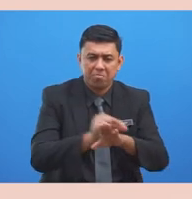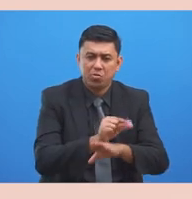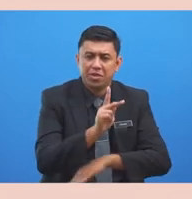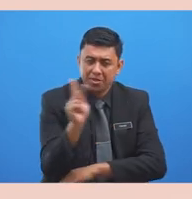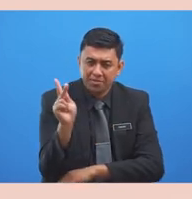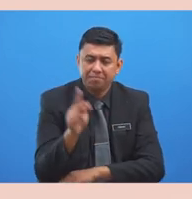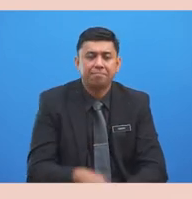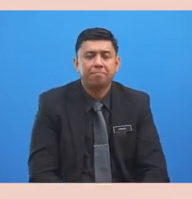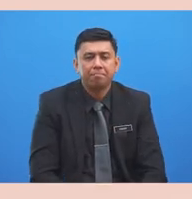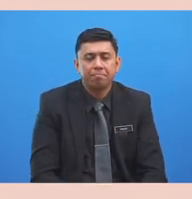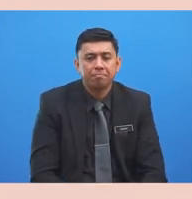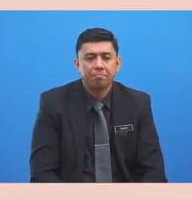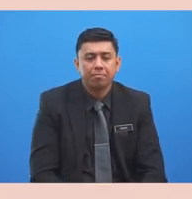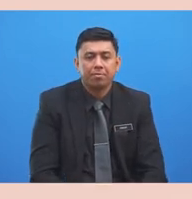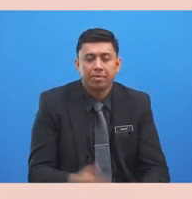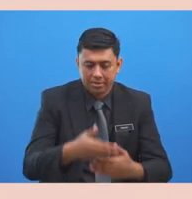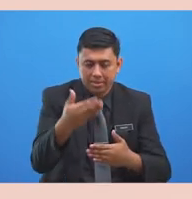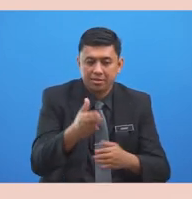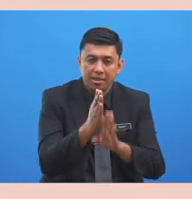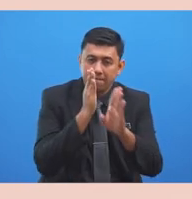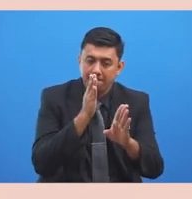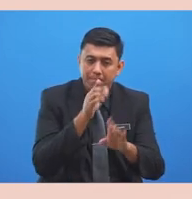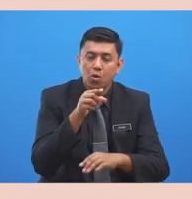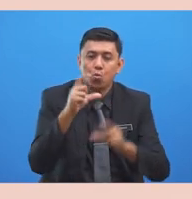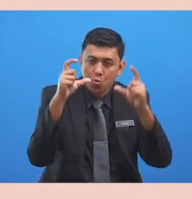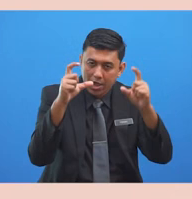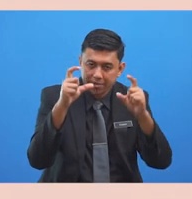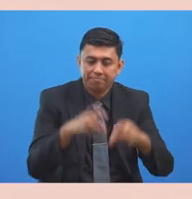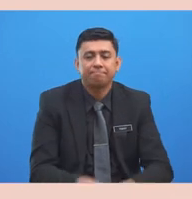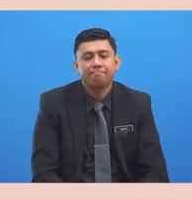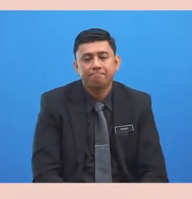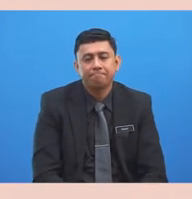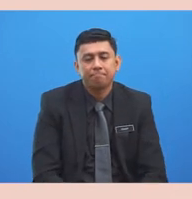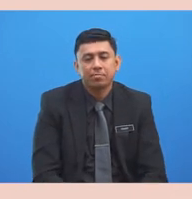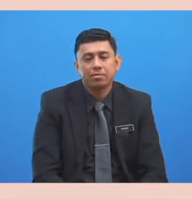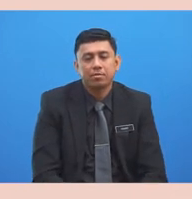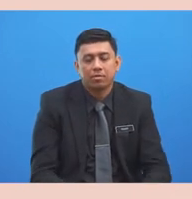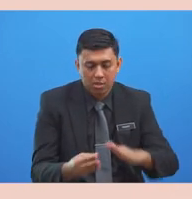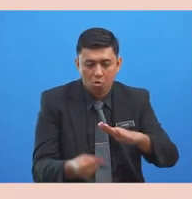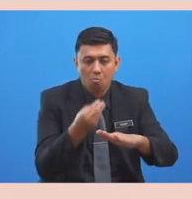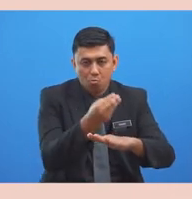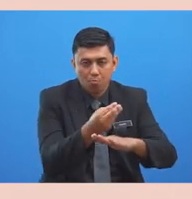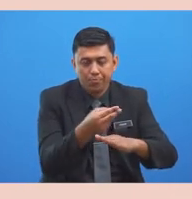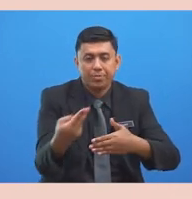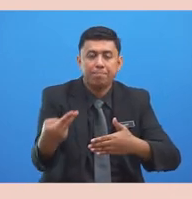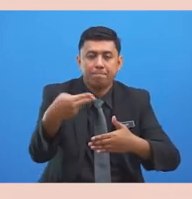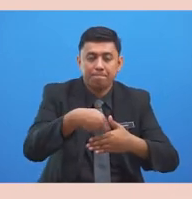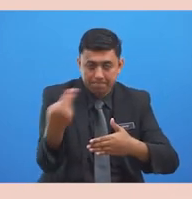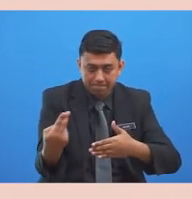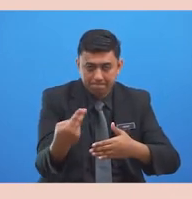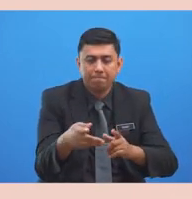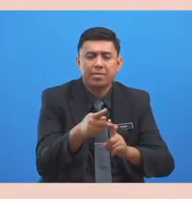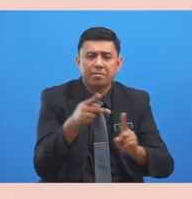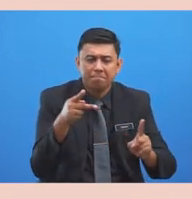digunakan ialah next line kurungan. Output yang terhasil terdiri